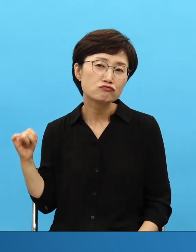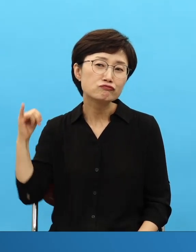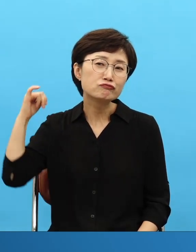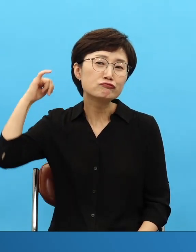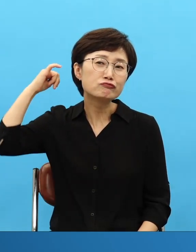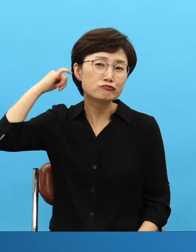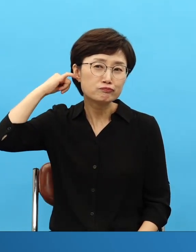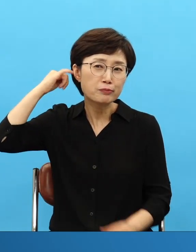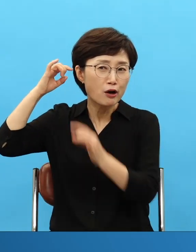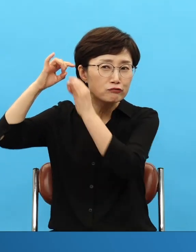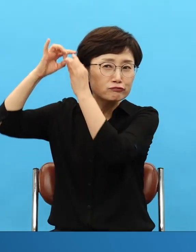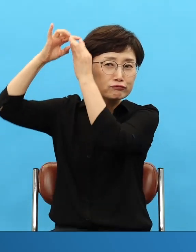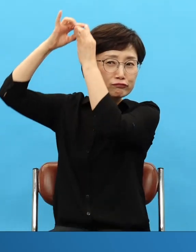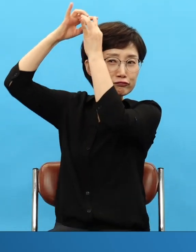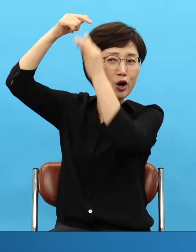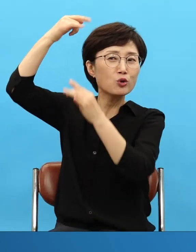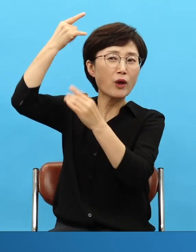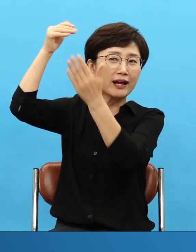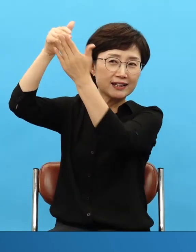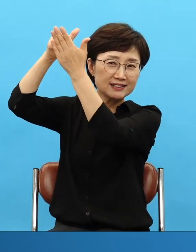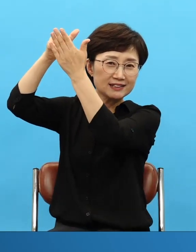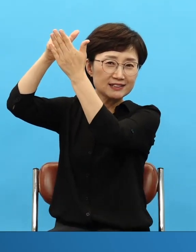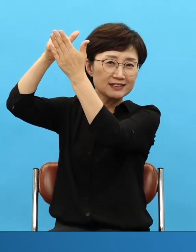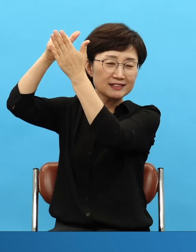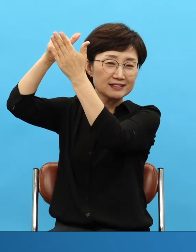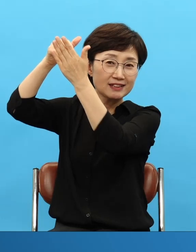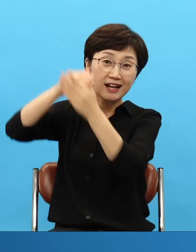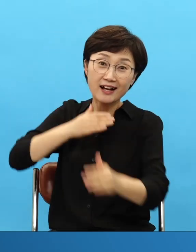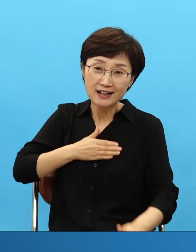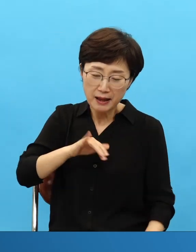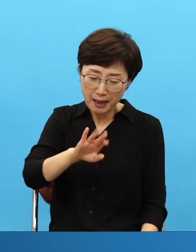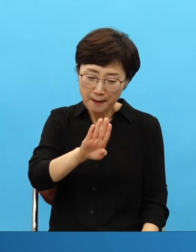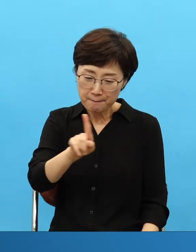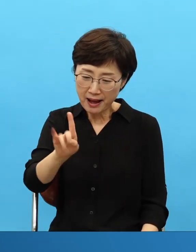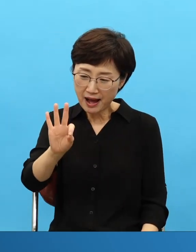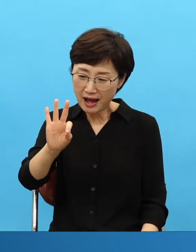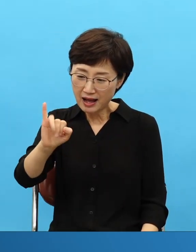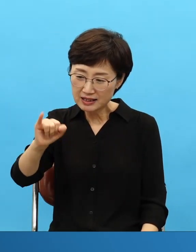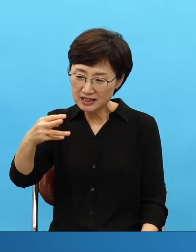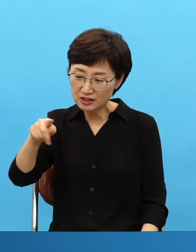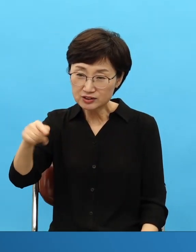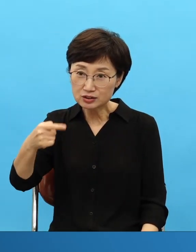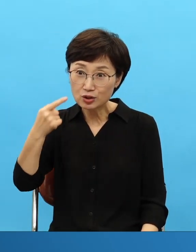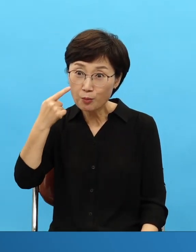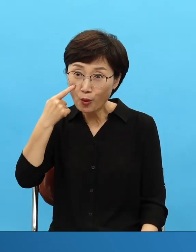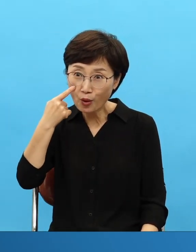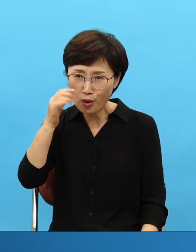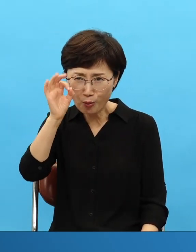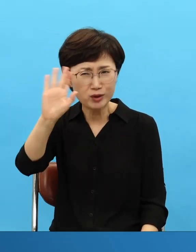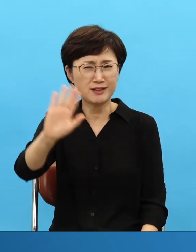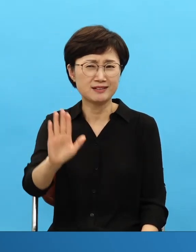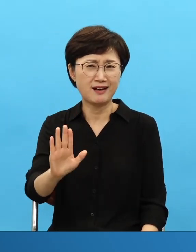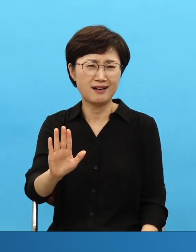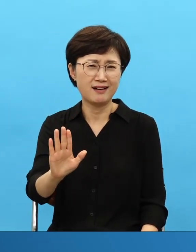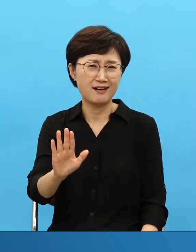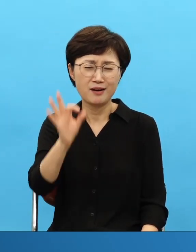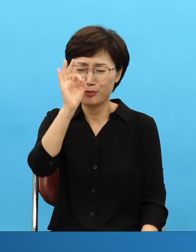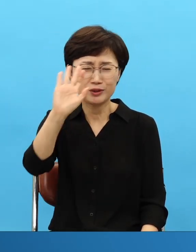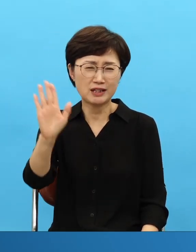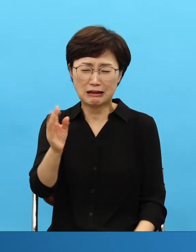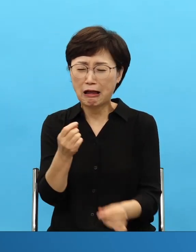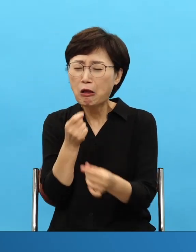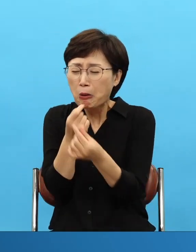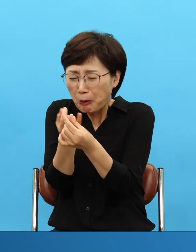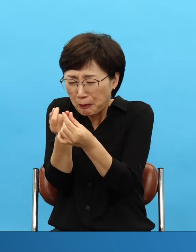the virus went into my brain. 여러분, 그 바이러스 조그만 한 마리가요. 뇌로 들어갔는데 서지질 안 하더라고요. That virus